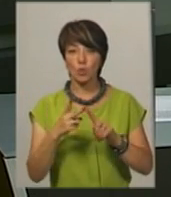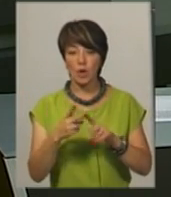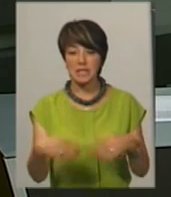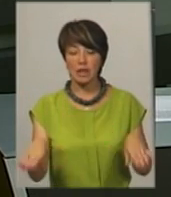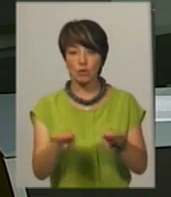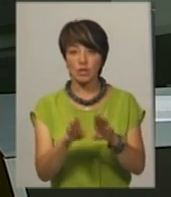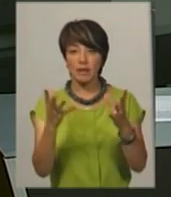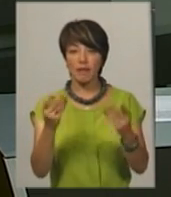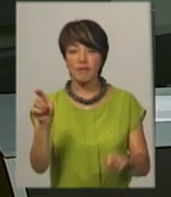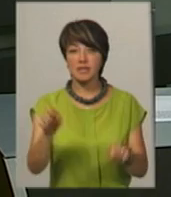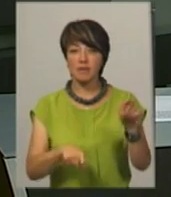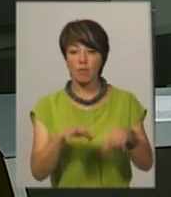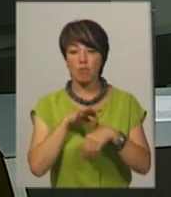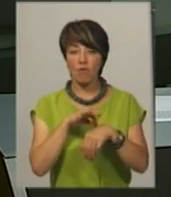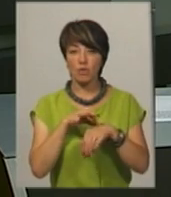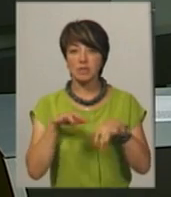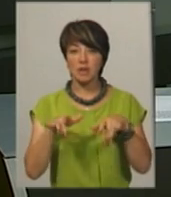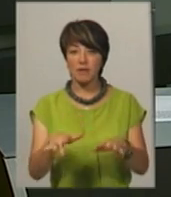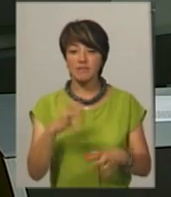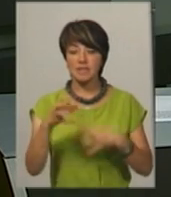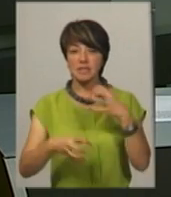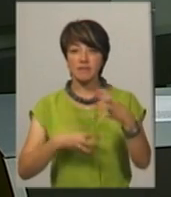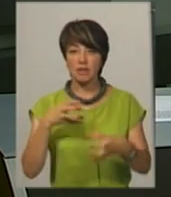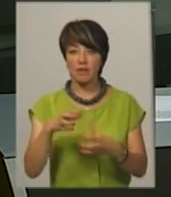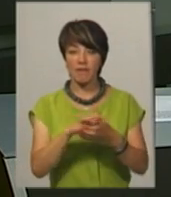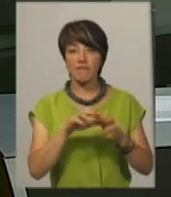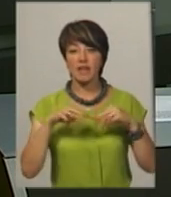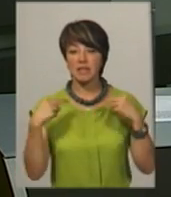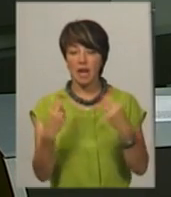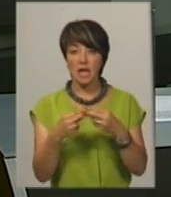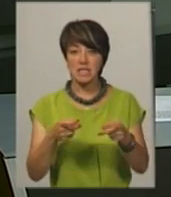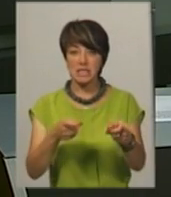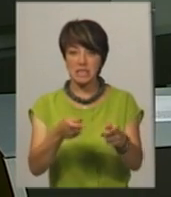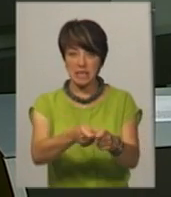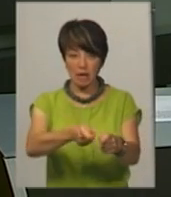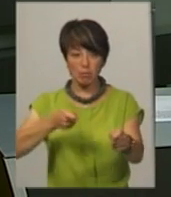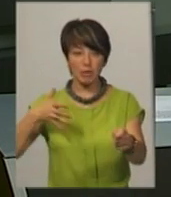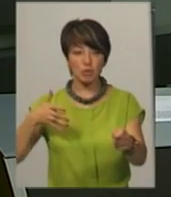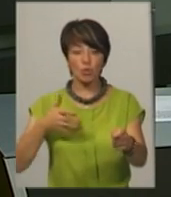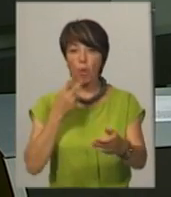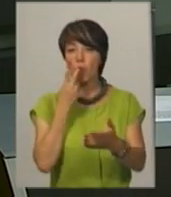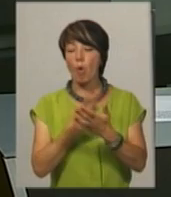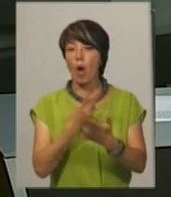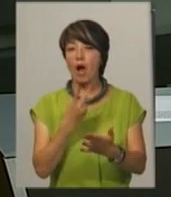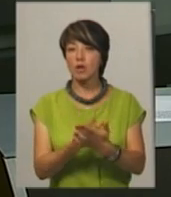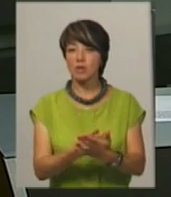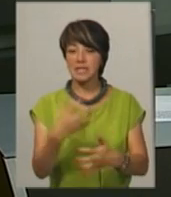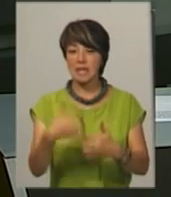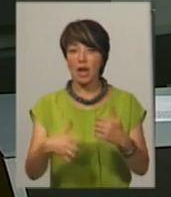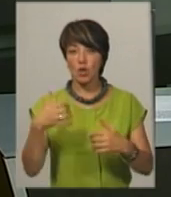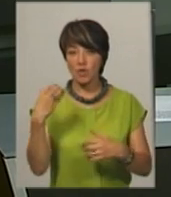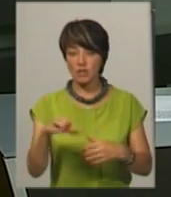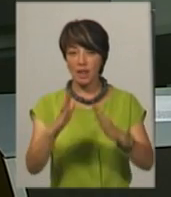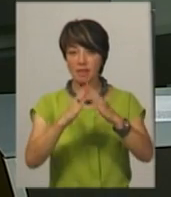фестивалю проводилися атракції від Всесвітньої федерації традиційної стрільби з луку, показовий середньовічний військовий табір,